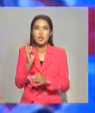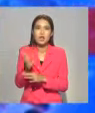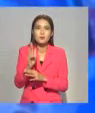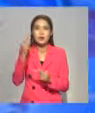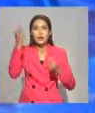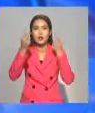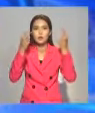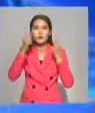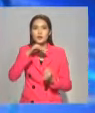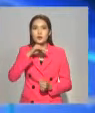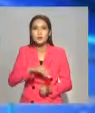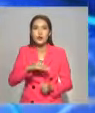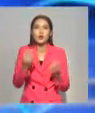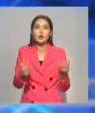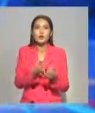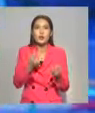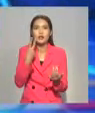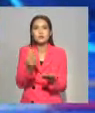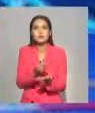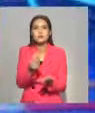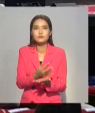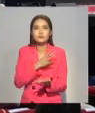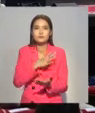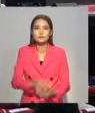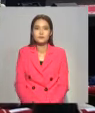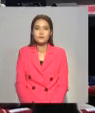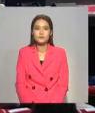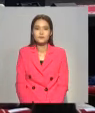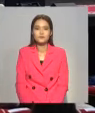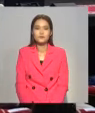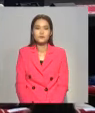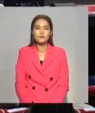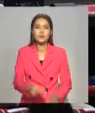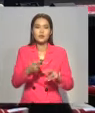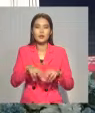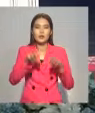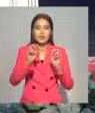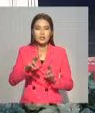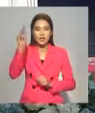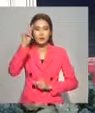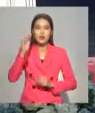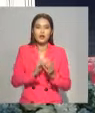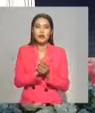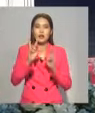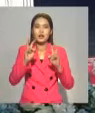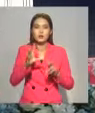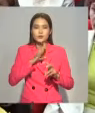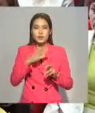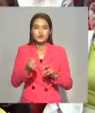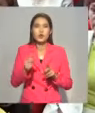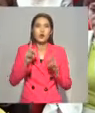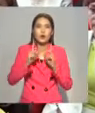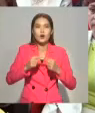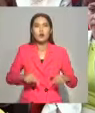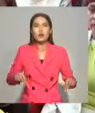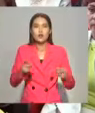психология саласының мамандары сөз сөйлеп, пікір алмасты. Инклюзивті және арнайы білім тақырыптық бағытындағы пленарлық отырыс облыс